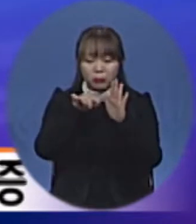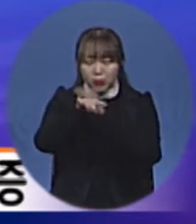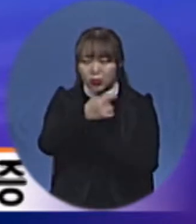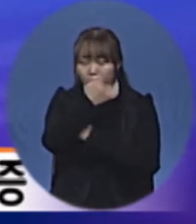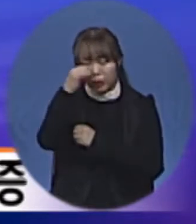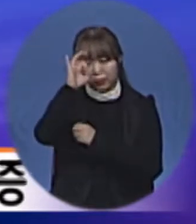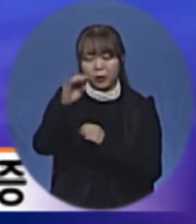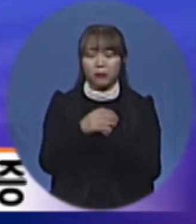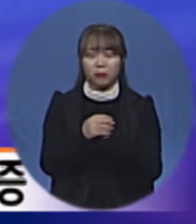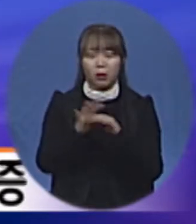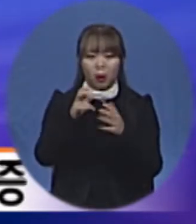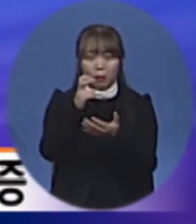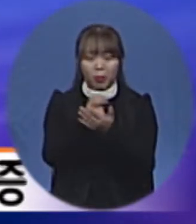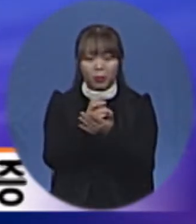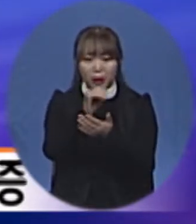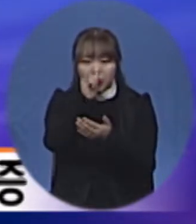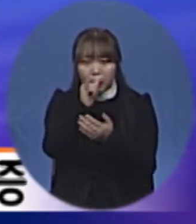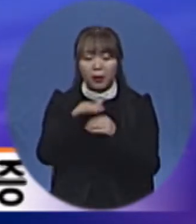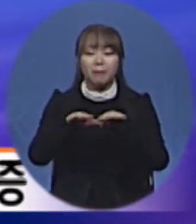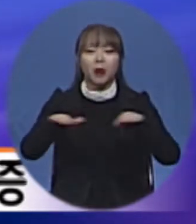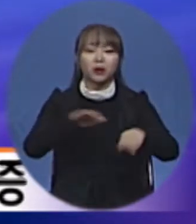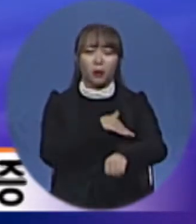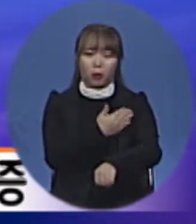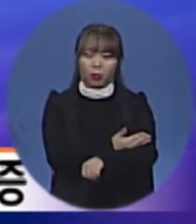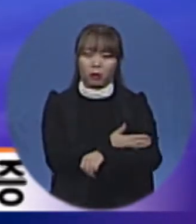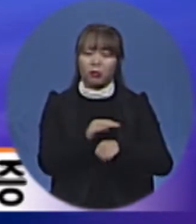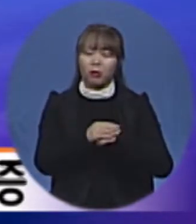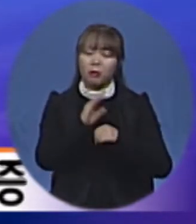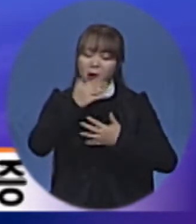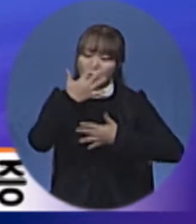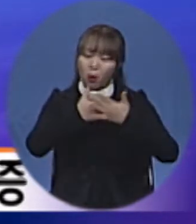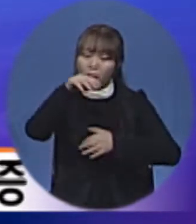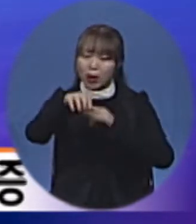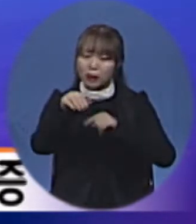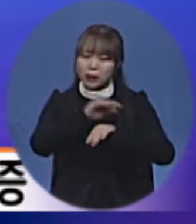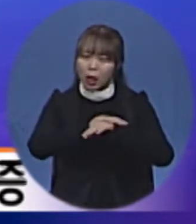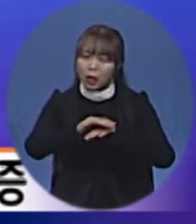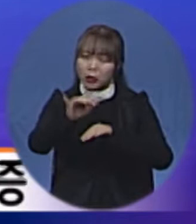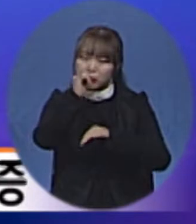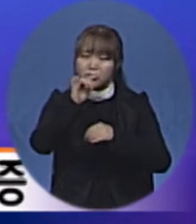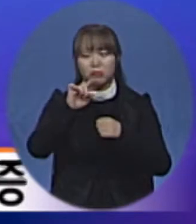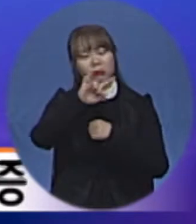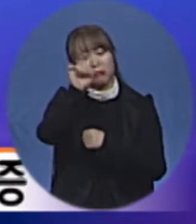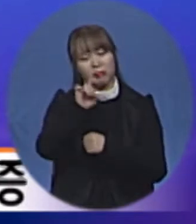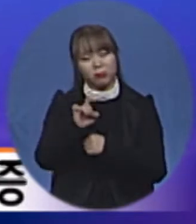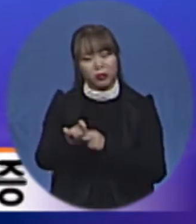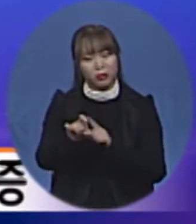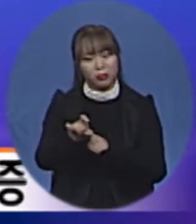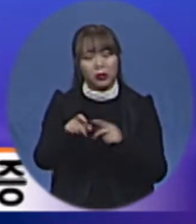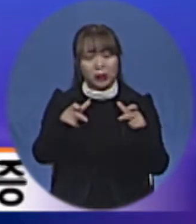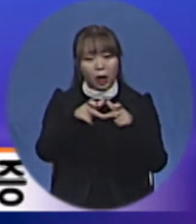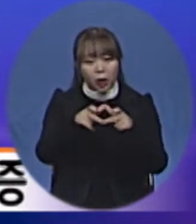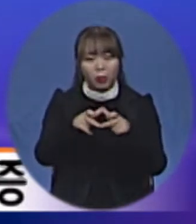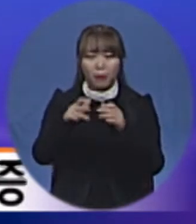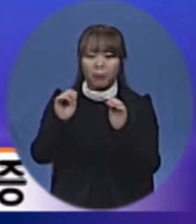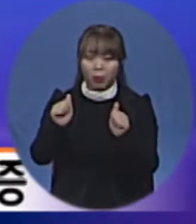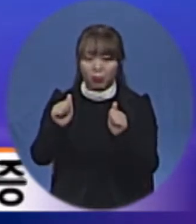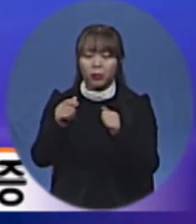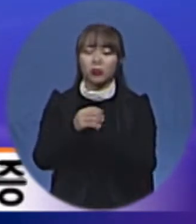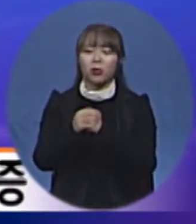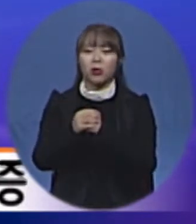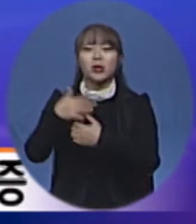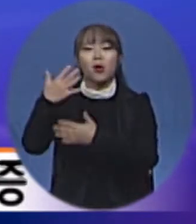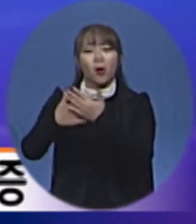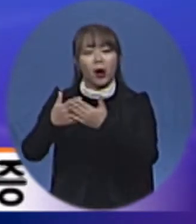검증했습니다. 헌법에 보장돼 있는 평등권, 이 과연 영화관에서 잘 이루어지고 있을까요? 장애계와 법조계, 영화관이